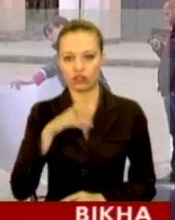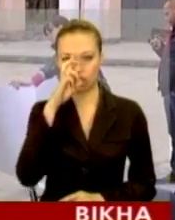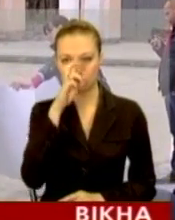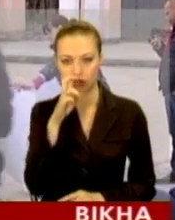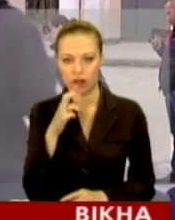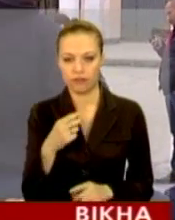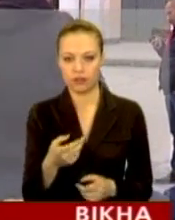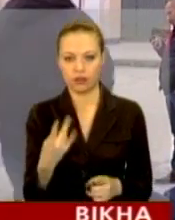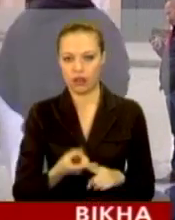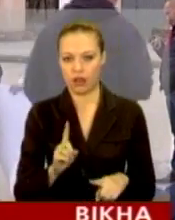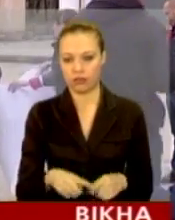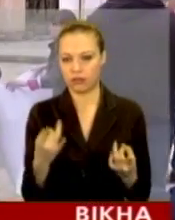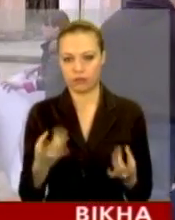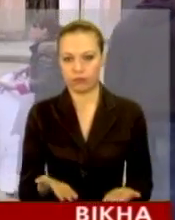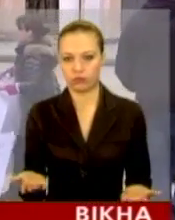державі.